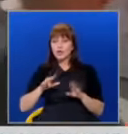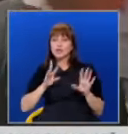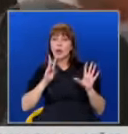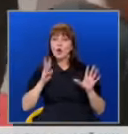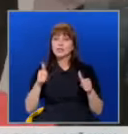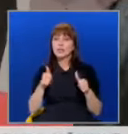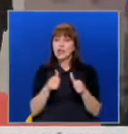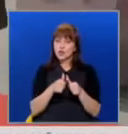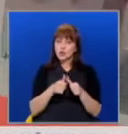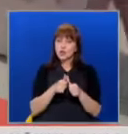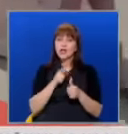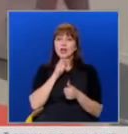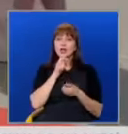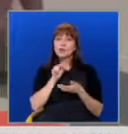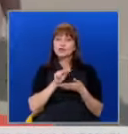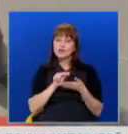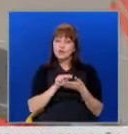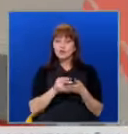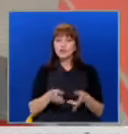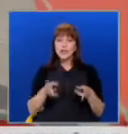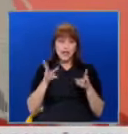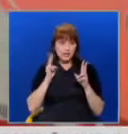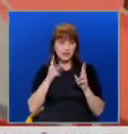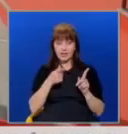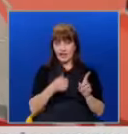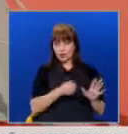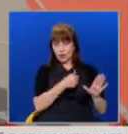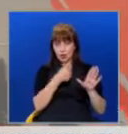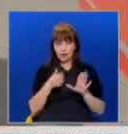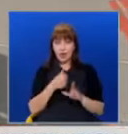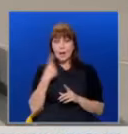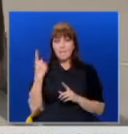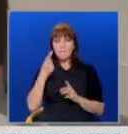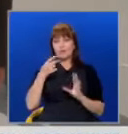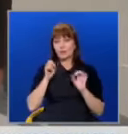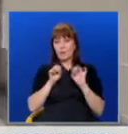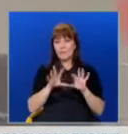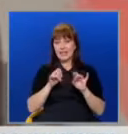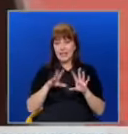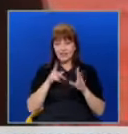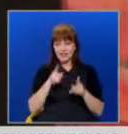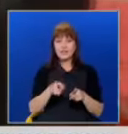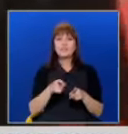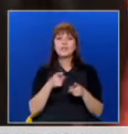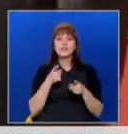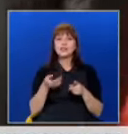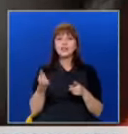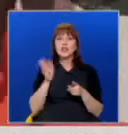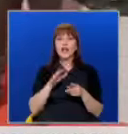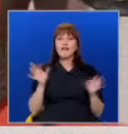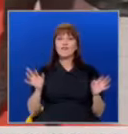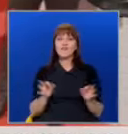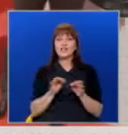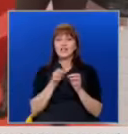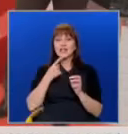юли, когато журито ще реши дали филмът да бъде отличен. Първата прожекция на уроците на Блага в България ще бъде на